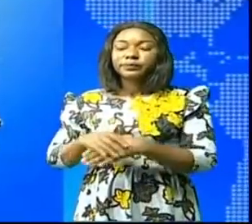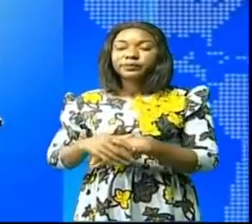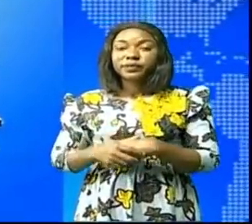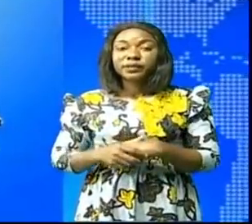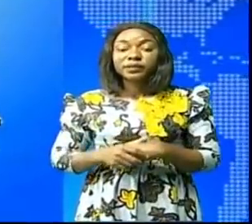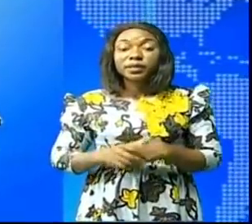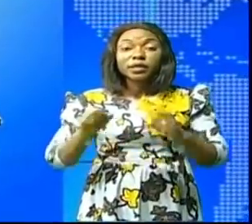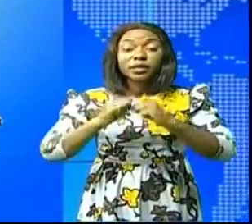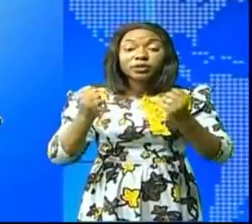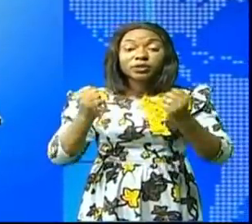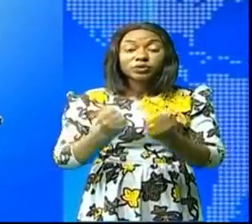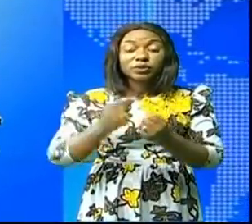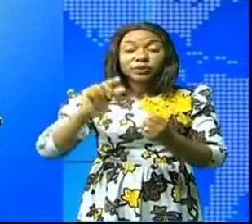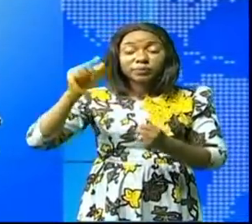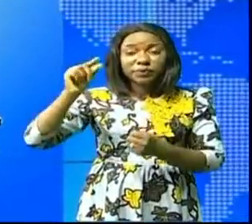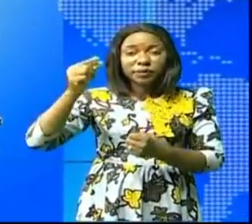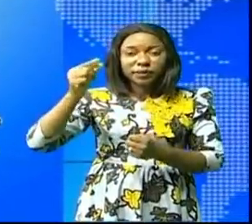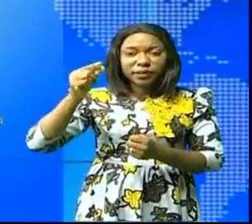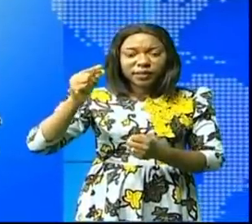Les sociétés minières payent